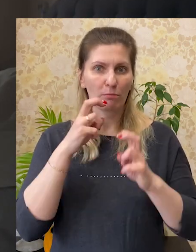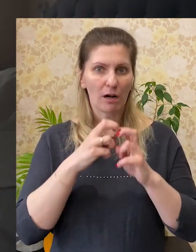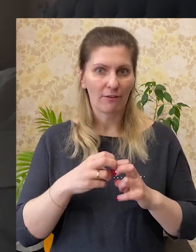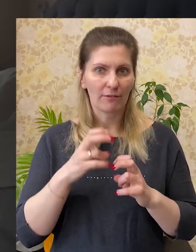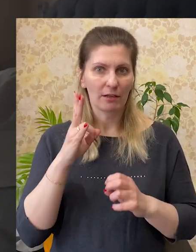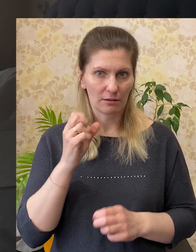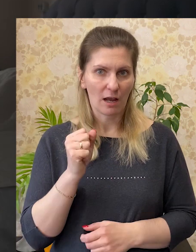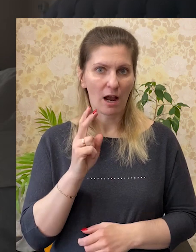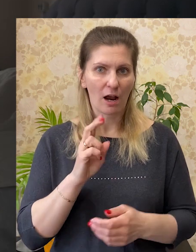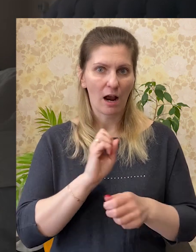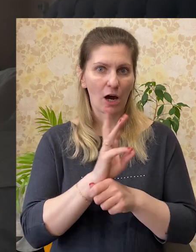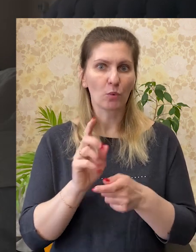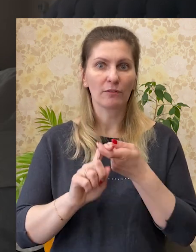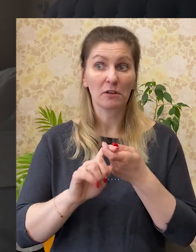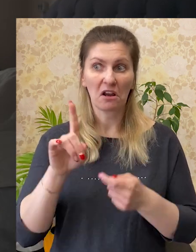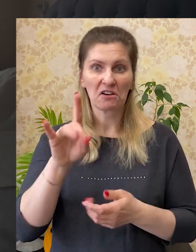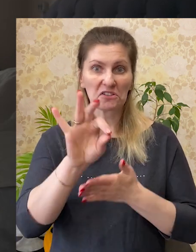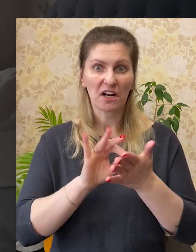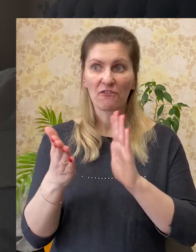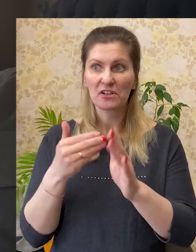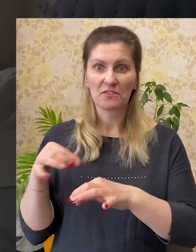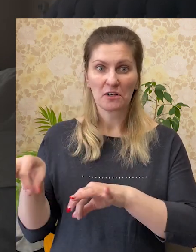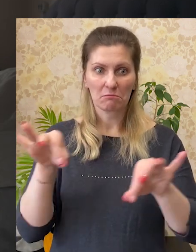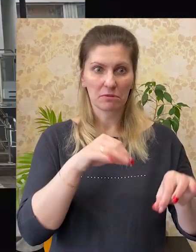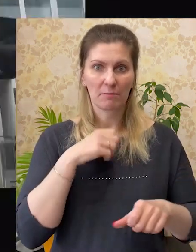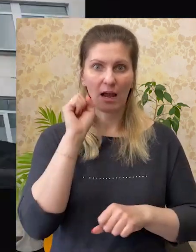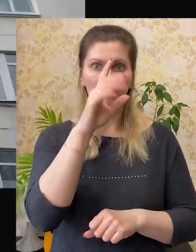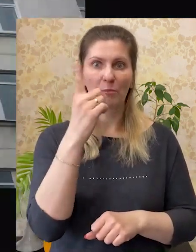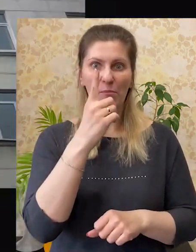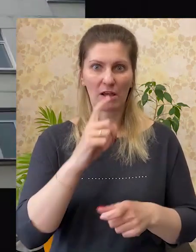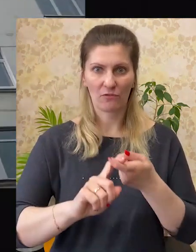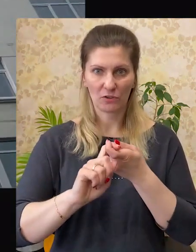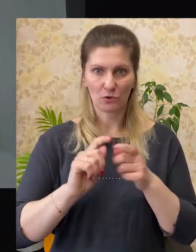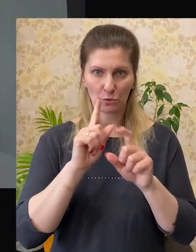сразу вызвали скорую, и меня забрали в первую инфекционную больницу, и дальше уже все пошло, как пошло.